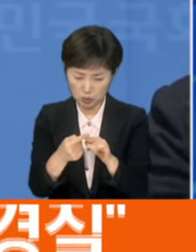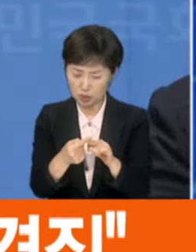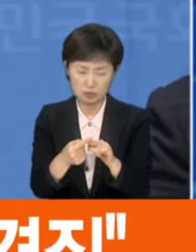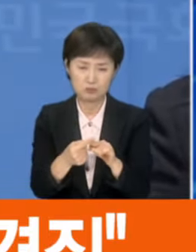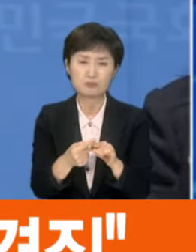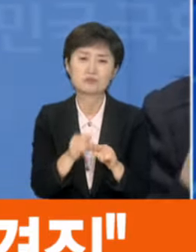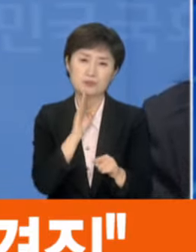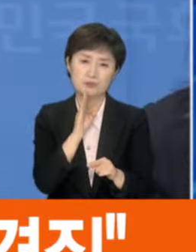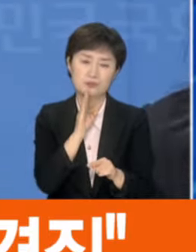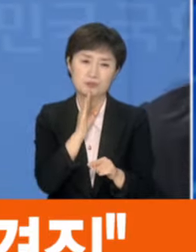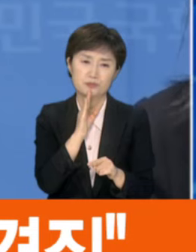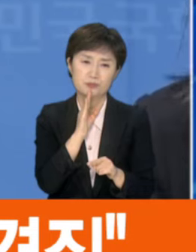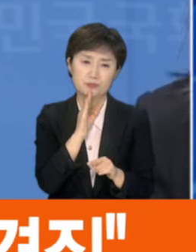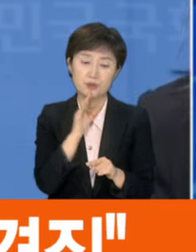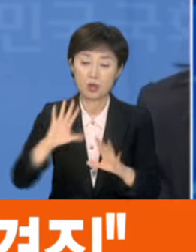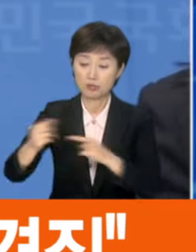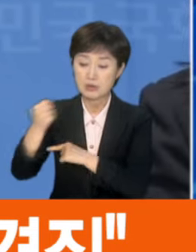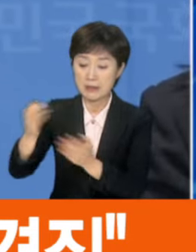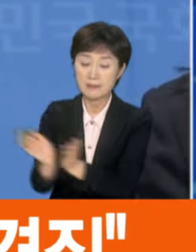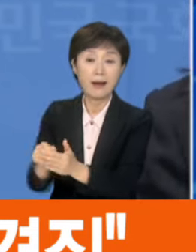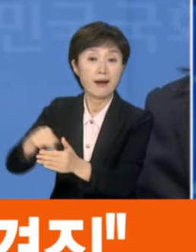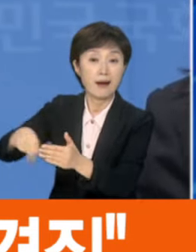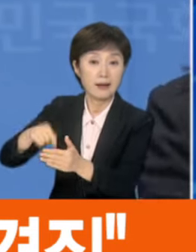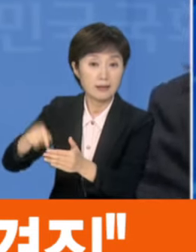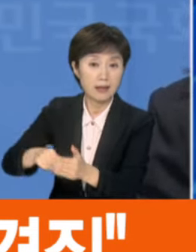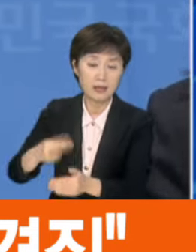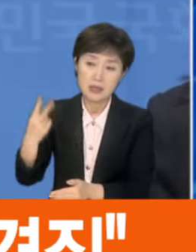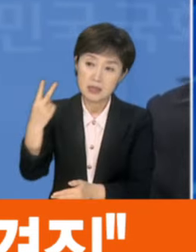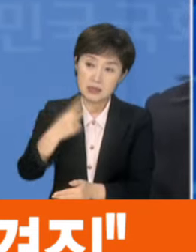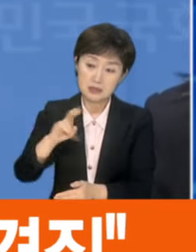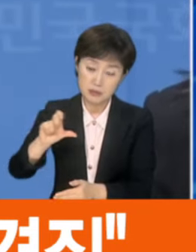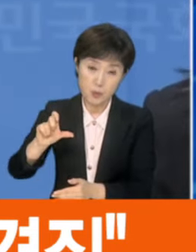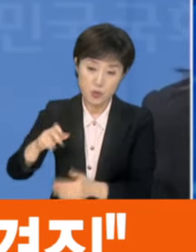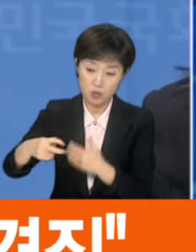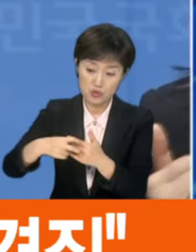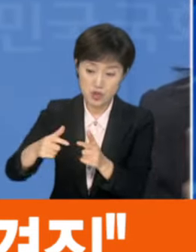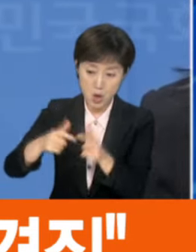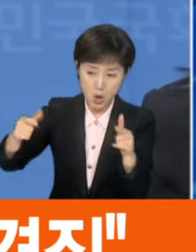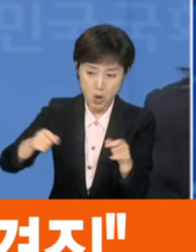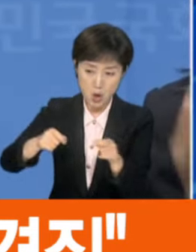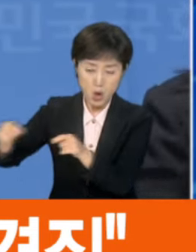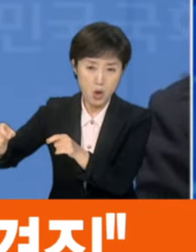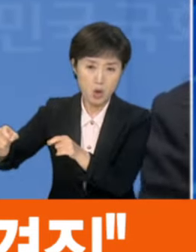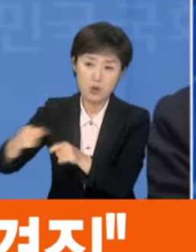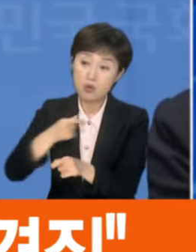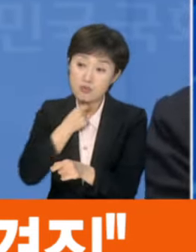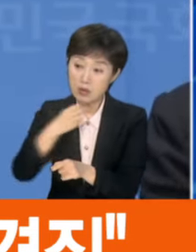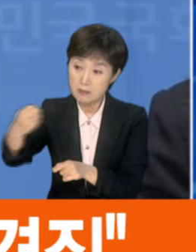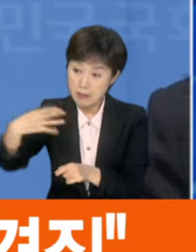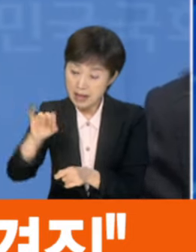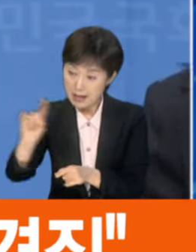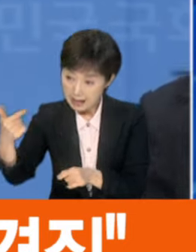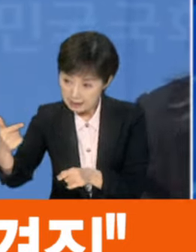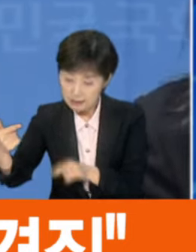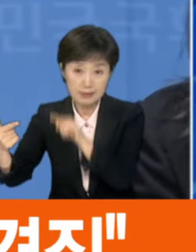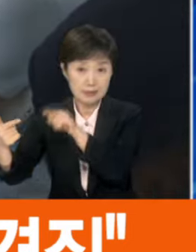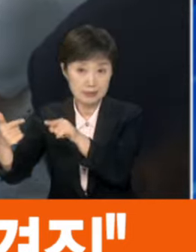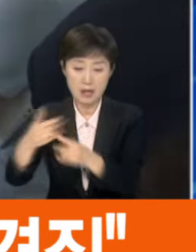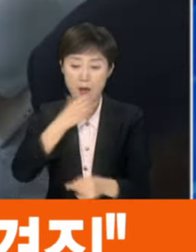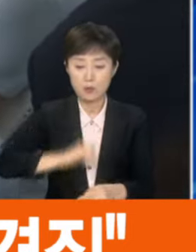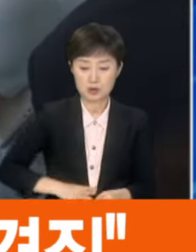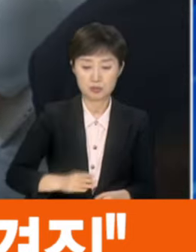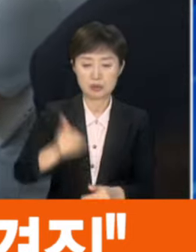제한도 없다고도 했는데 국민의 임 내부에서는 2025년 의대 증원을 유예해야 한다는 안철수 의원의 주장과 복지부